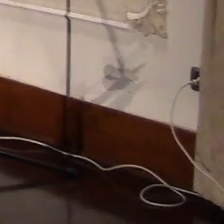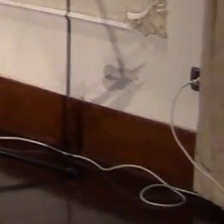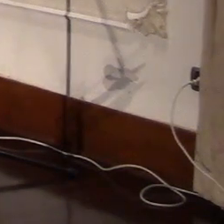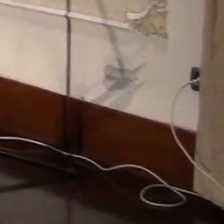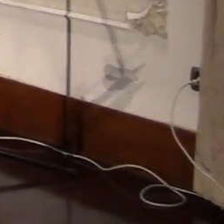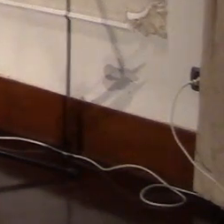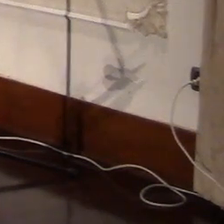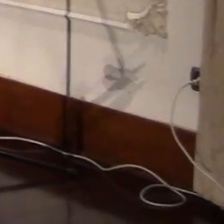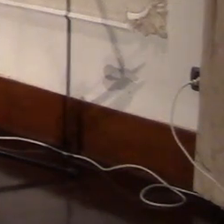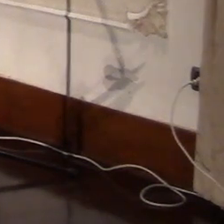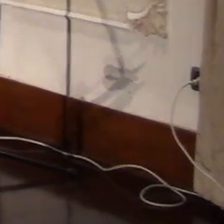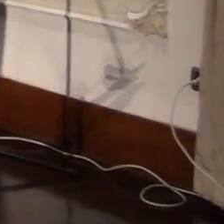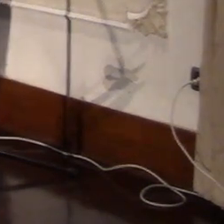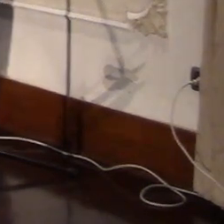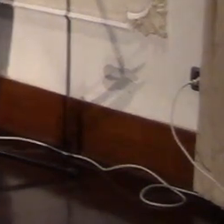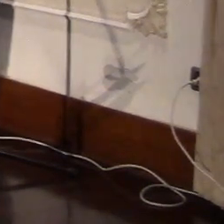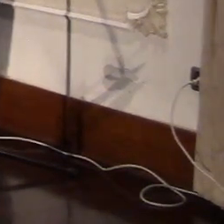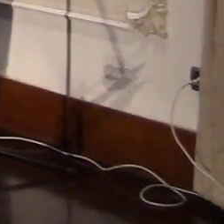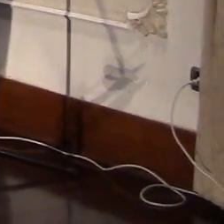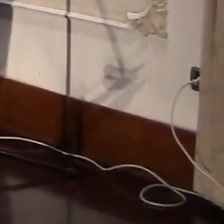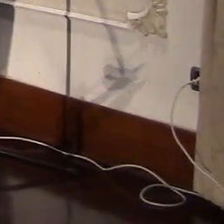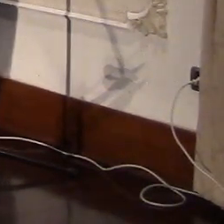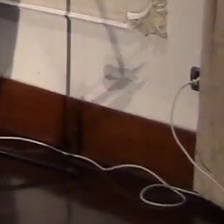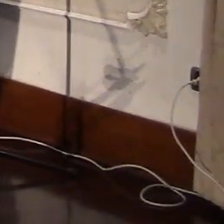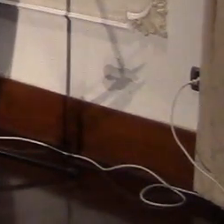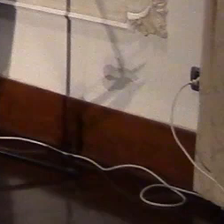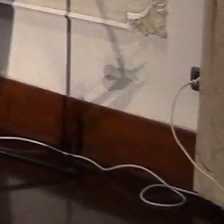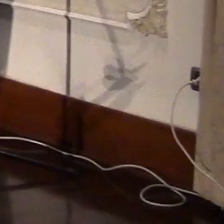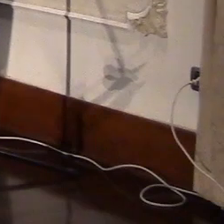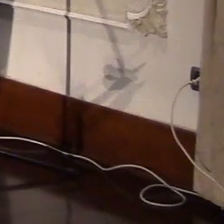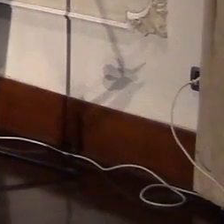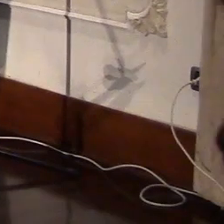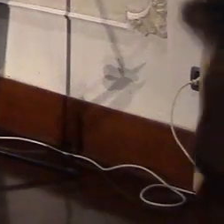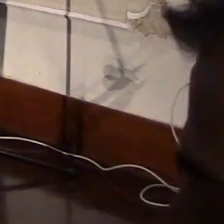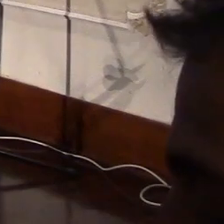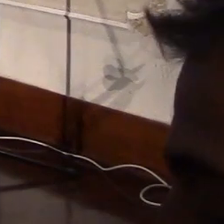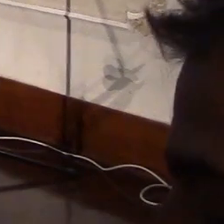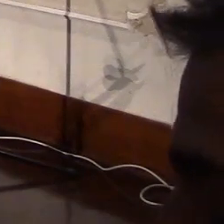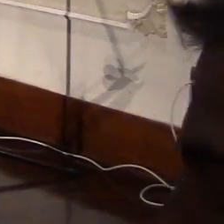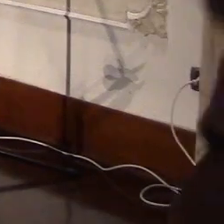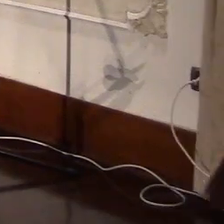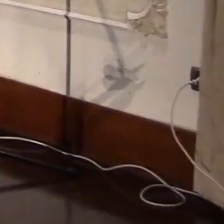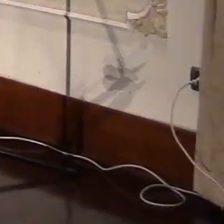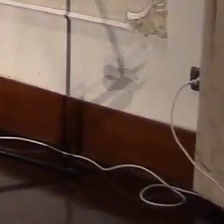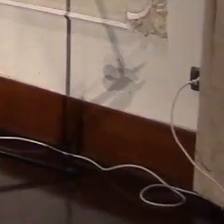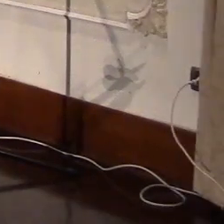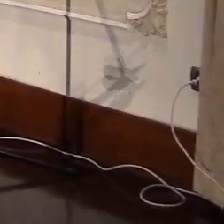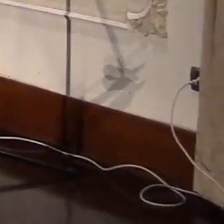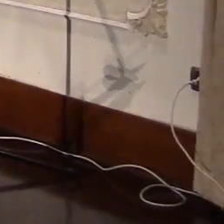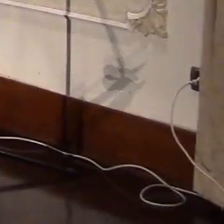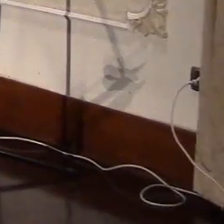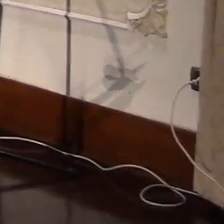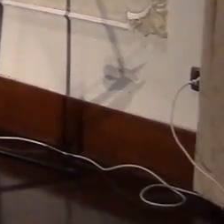prima serie di brani vi saranno una suite una preludio in re minore di johann sebastian bach e un langsam